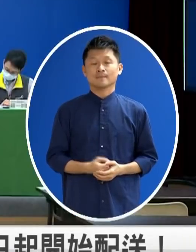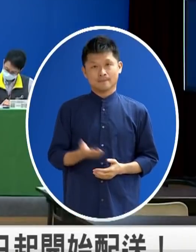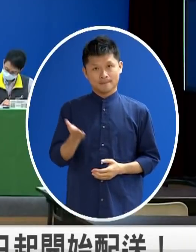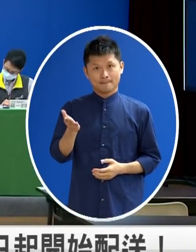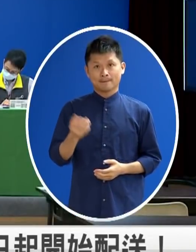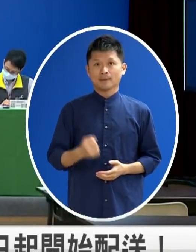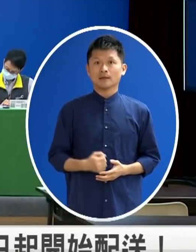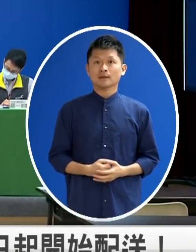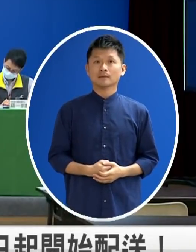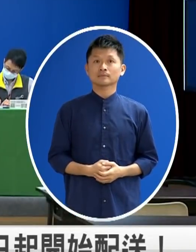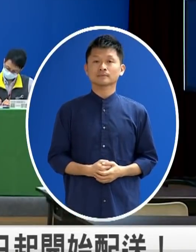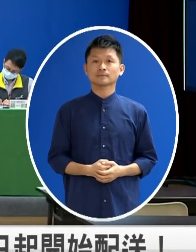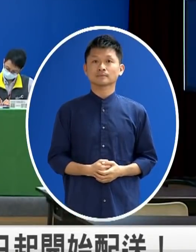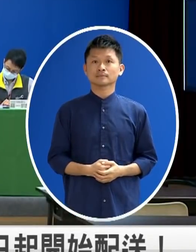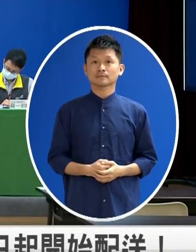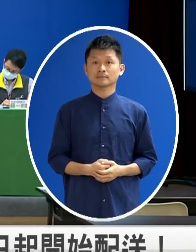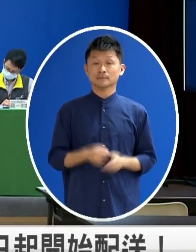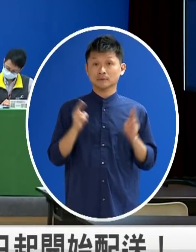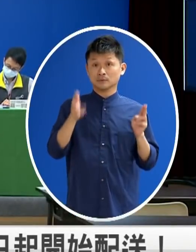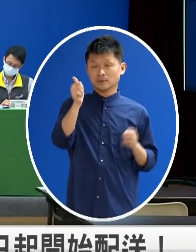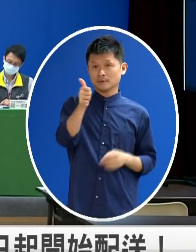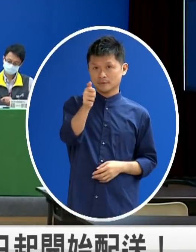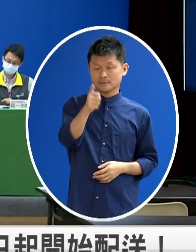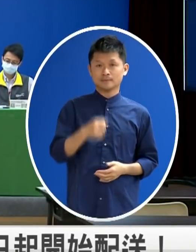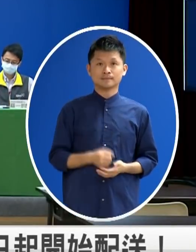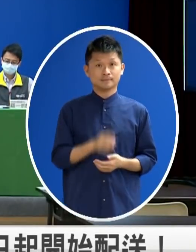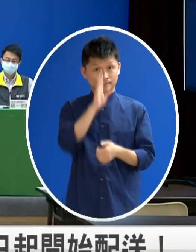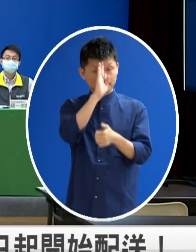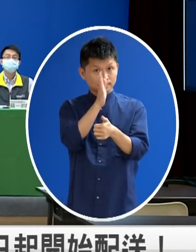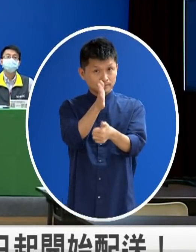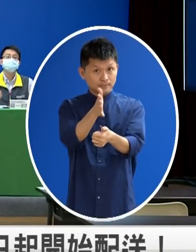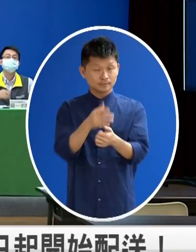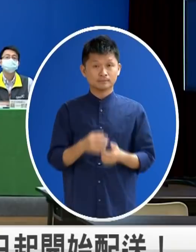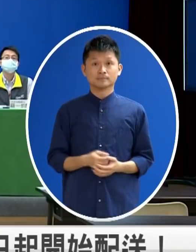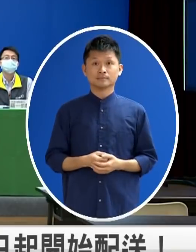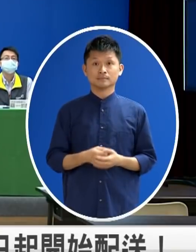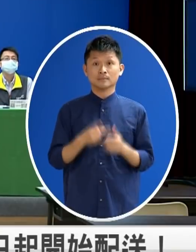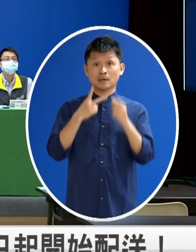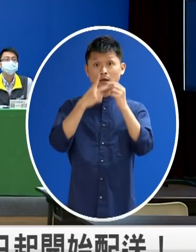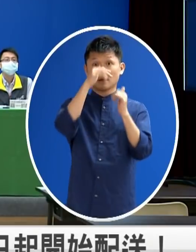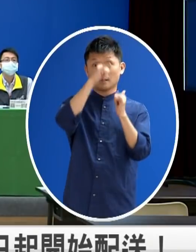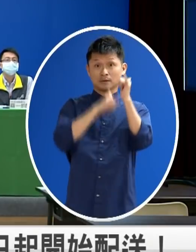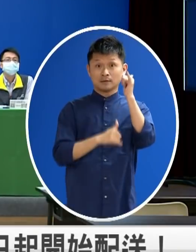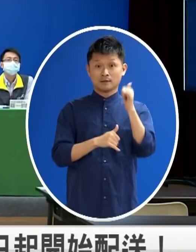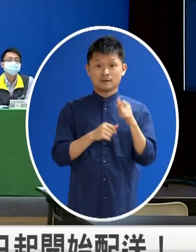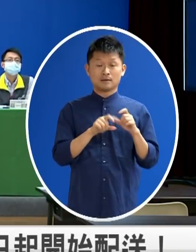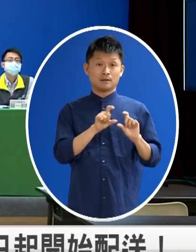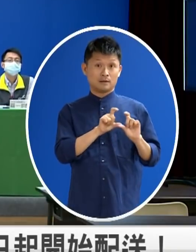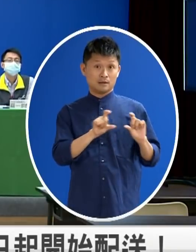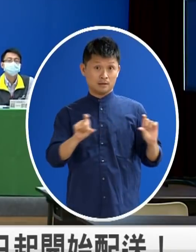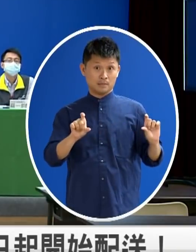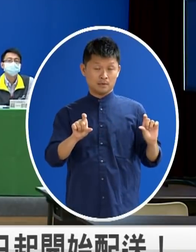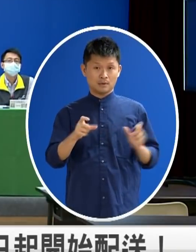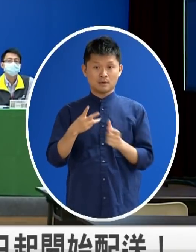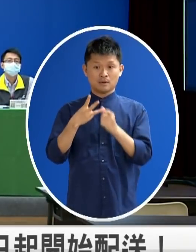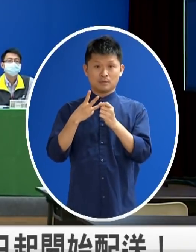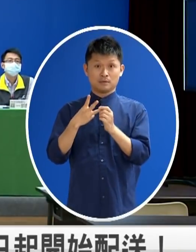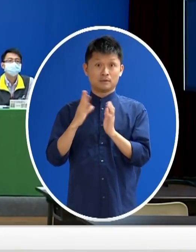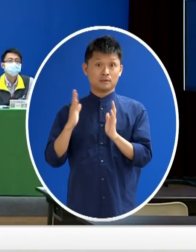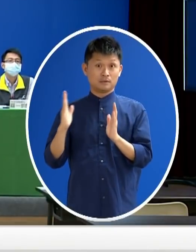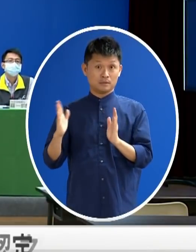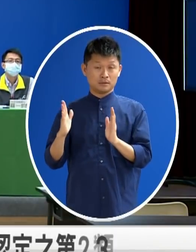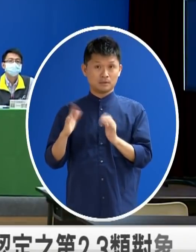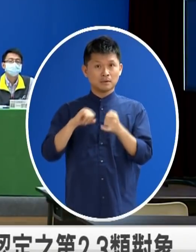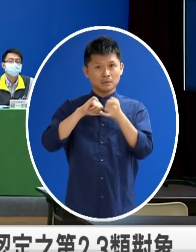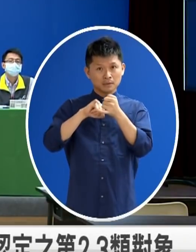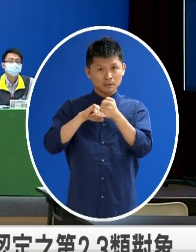来，请。 谢谢指挥官，想要请教一下我们的2代疫苗，也就是所谓的第三剂，目前订购的状况，还有